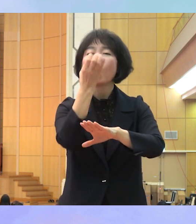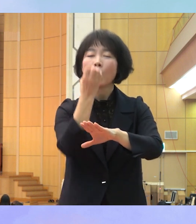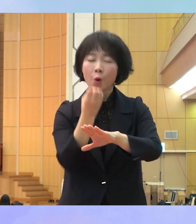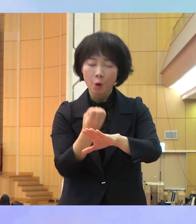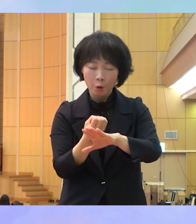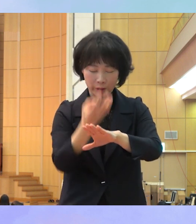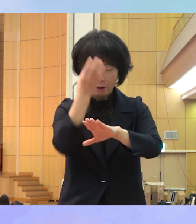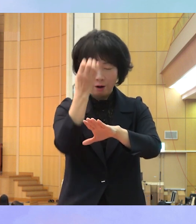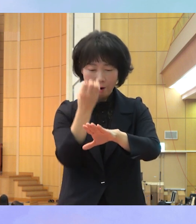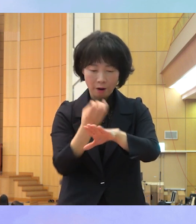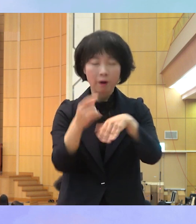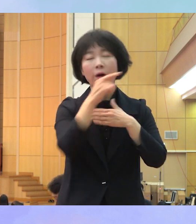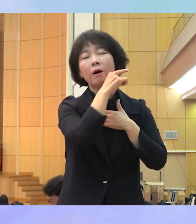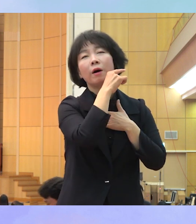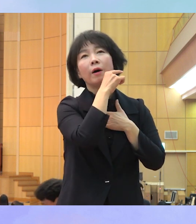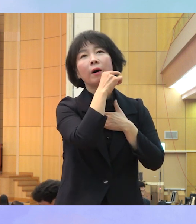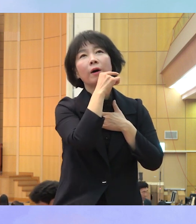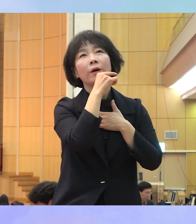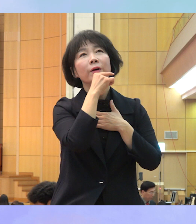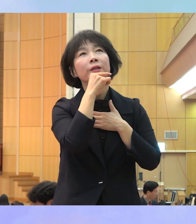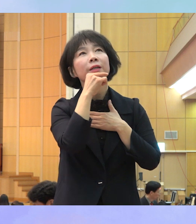주의 보혈